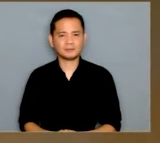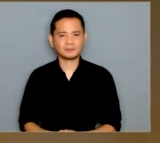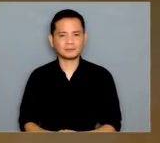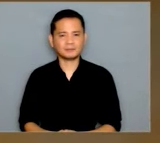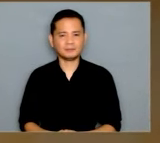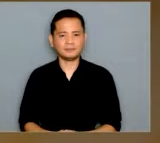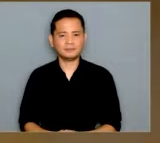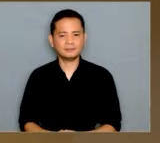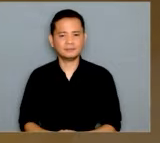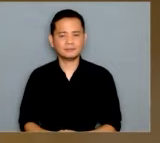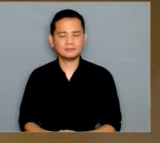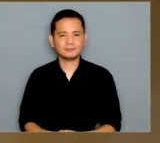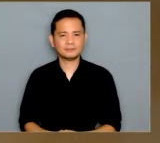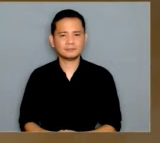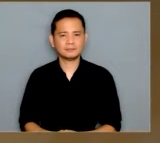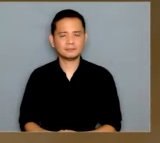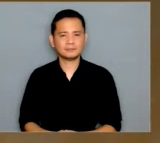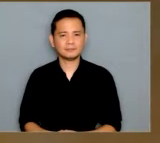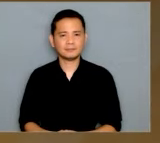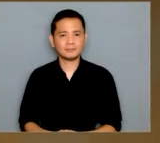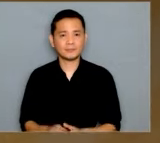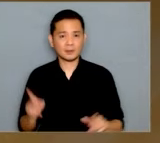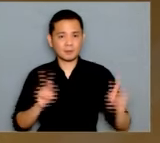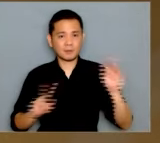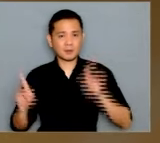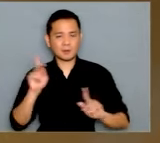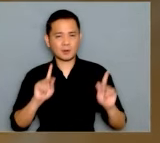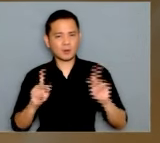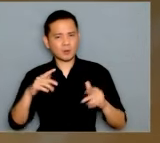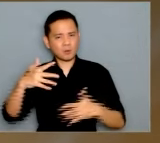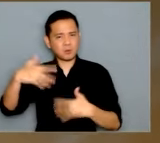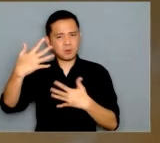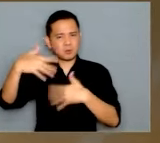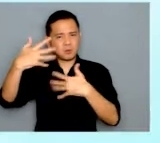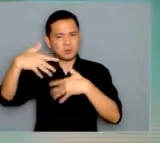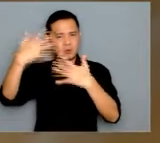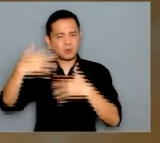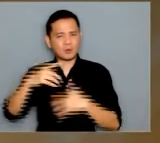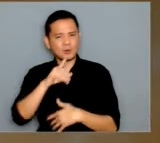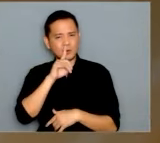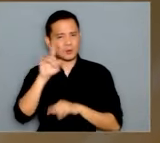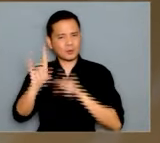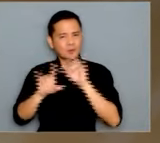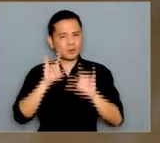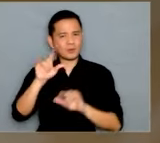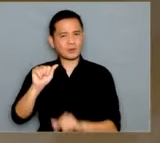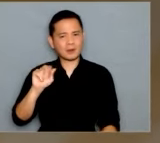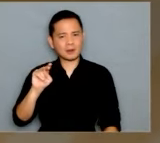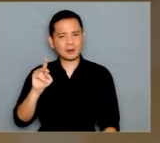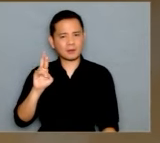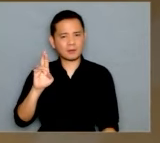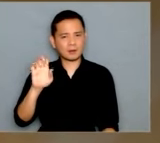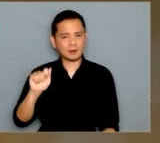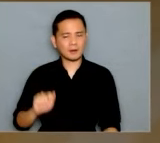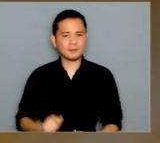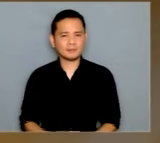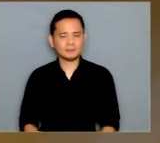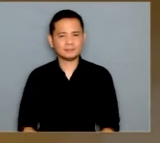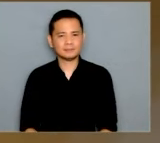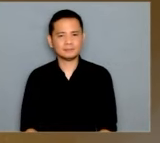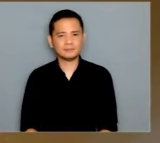Sabi tuloy ng netizens, iba talagang pagmamahal ni Kyle kay Andrea. Nagbabalita mula sa Frontline, MJ